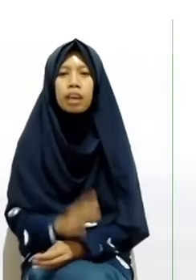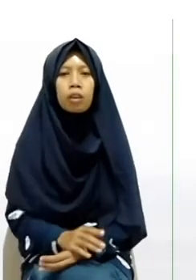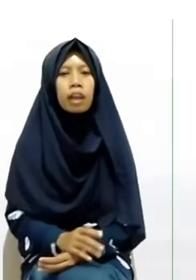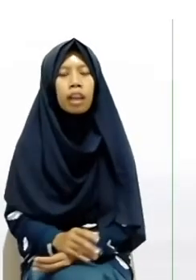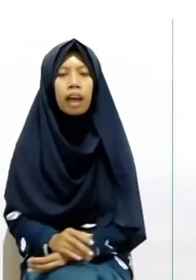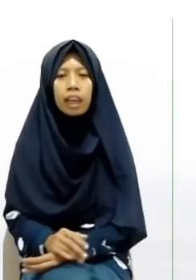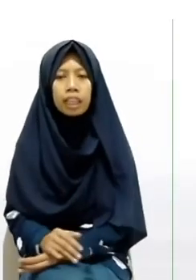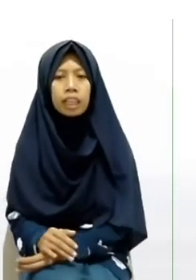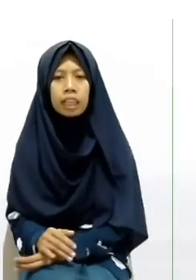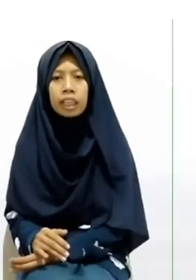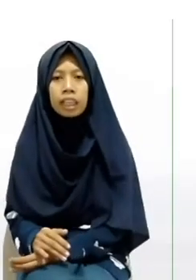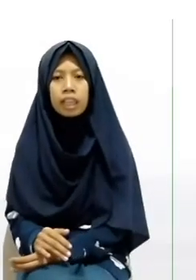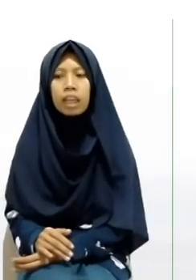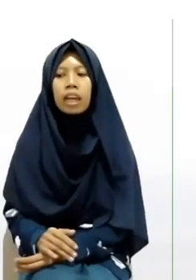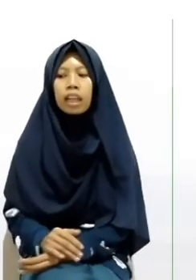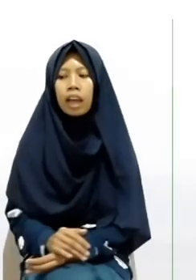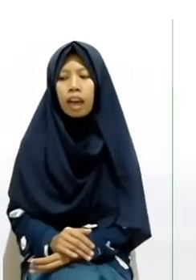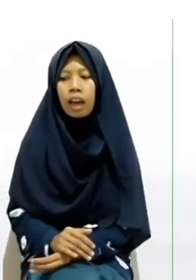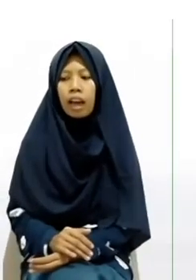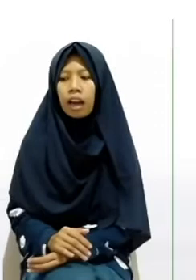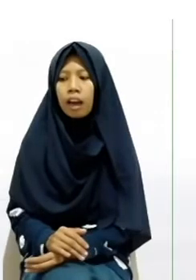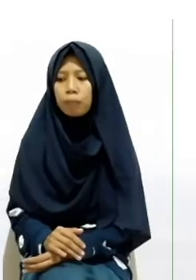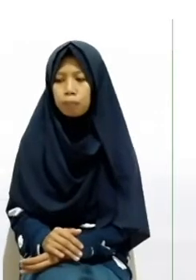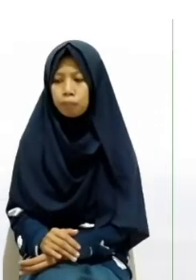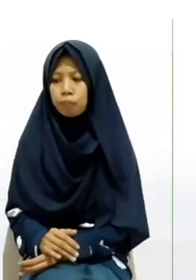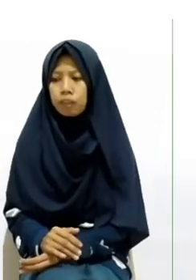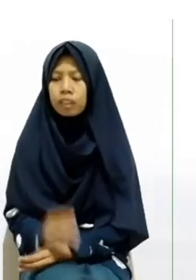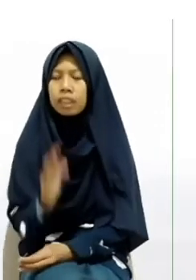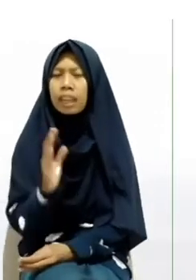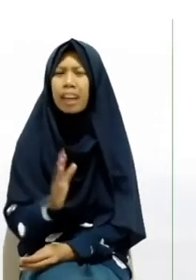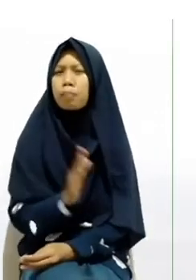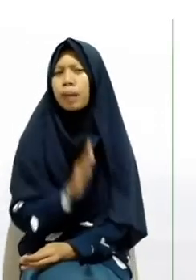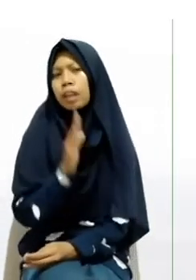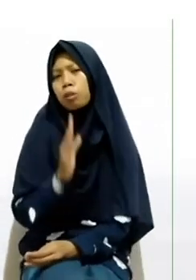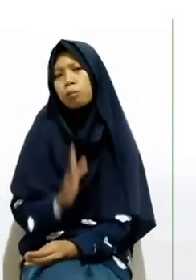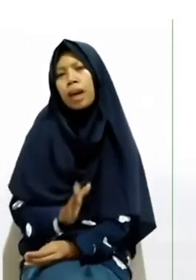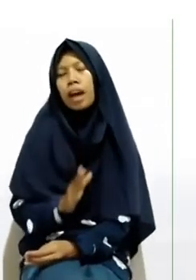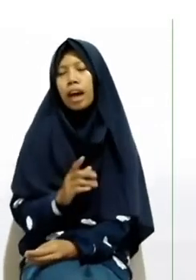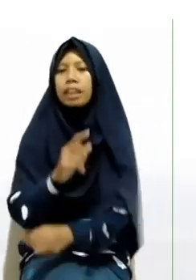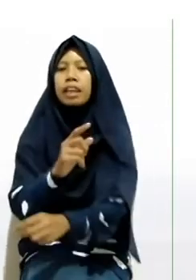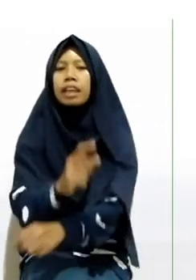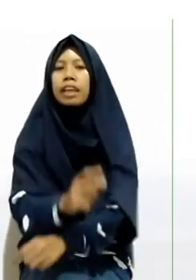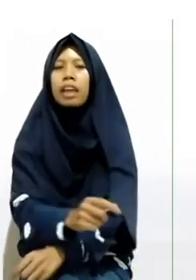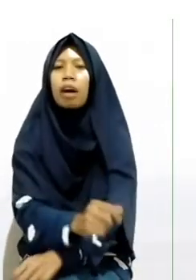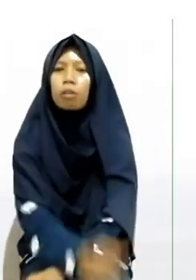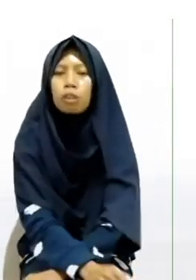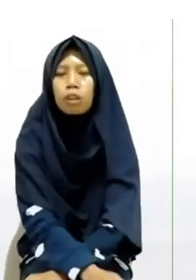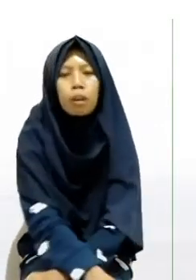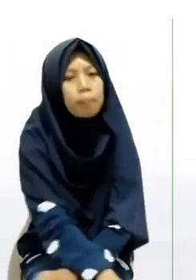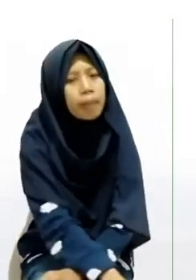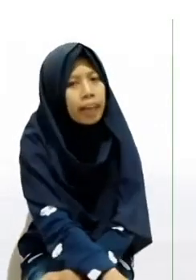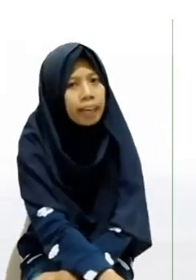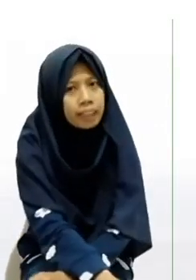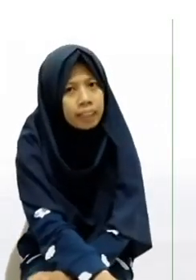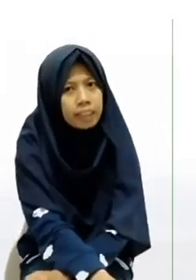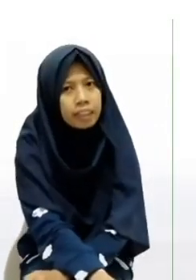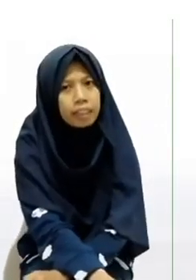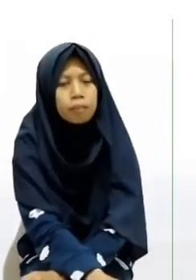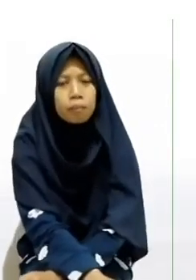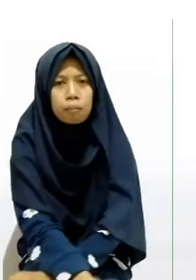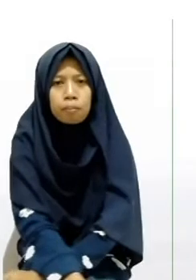tempatnya orang lain nah selain bel rumah ada yang tahu contoh